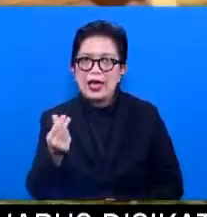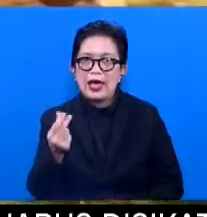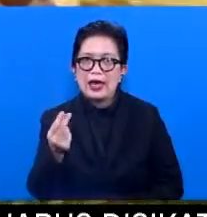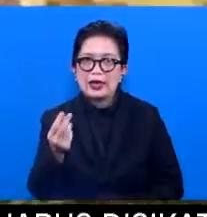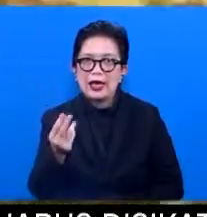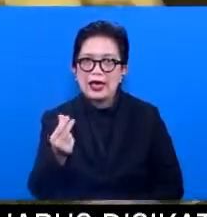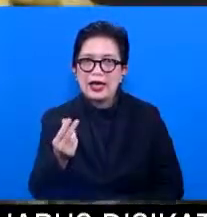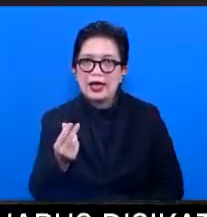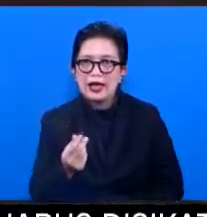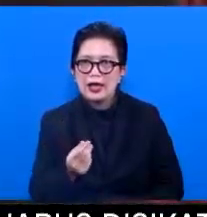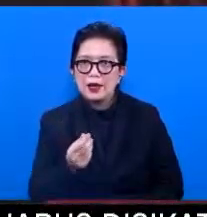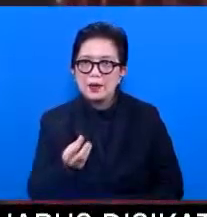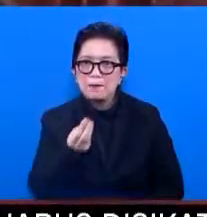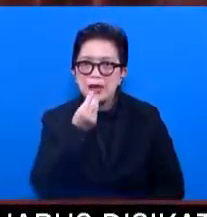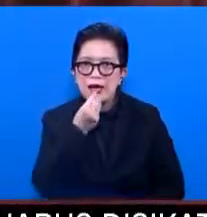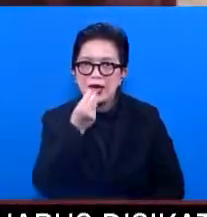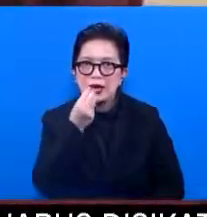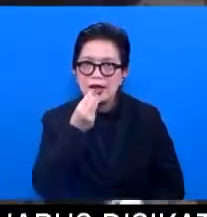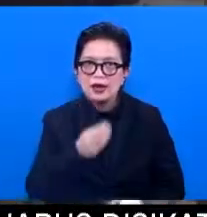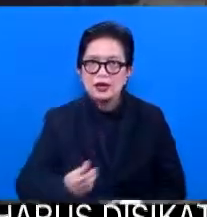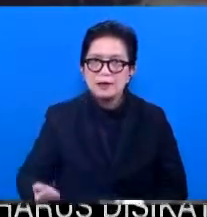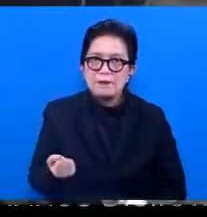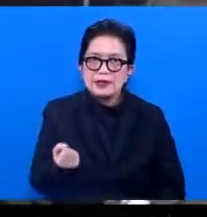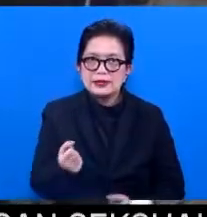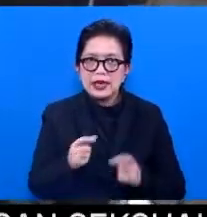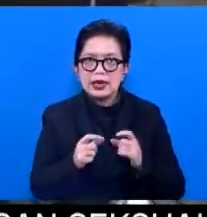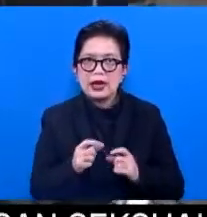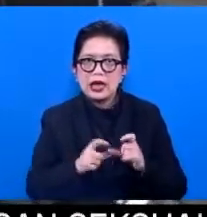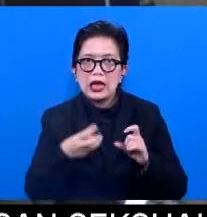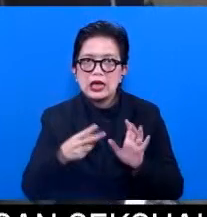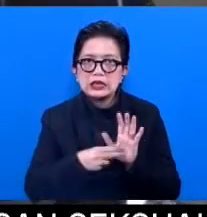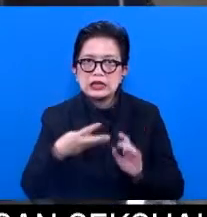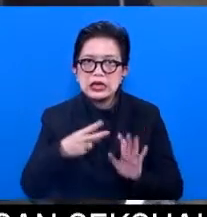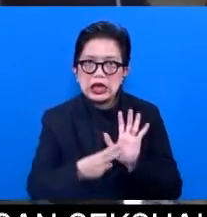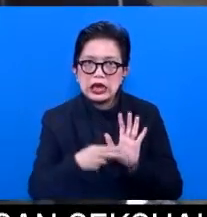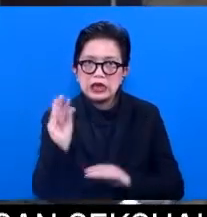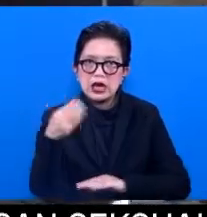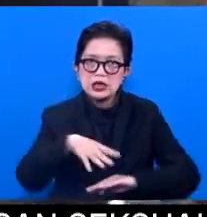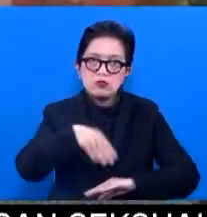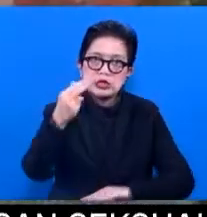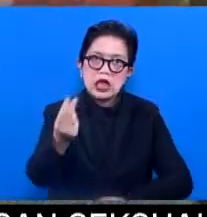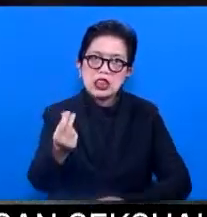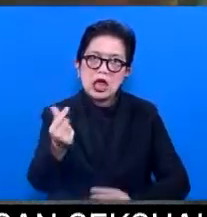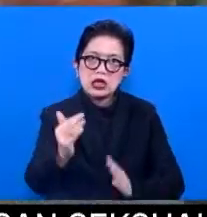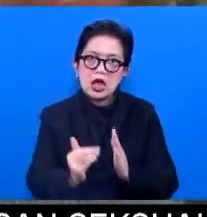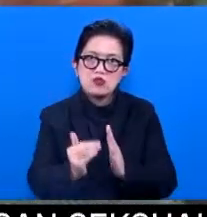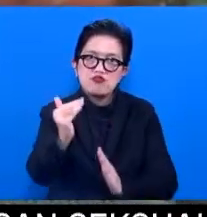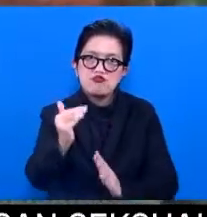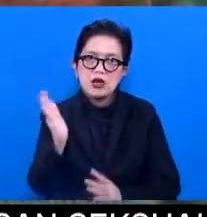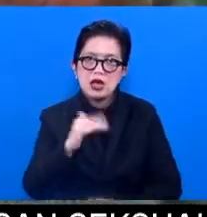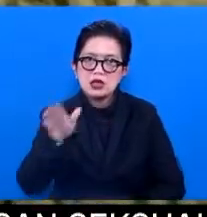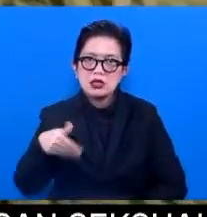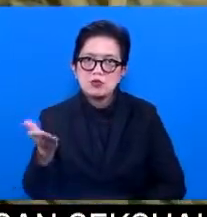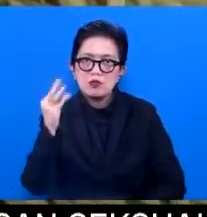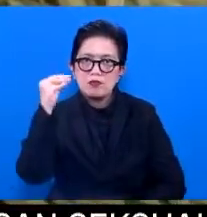harga sejumlah bahan kebutuhan pokok di Pasar Senen Jakarta Pusat mengalami kenaikan pada Sabtu pagi kenaikan signifikan